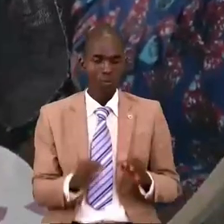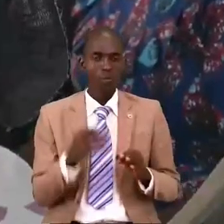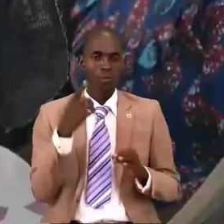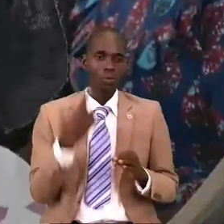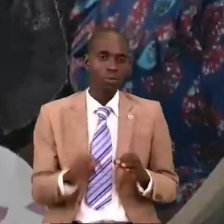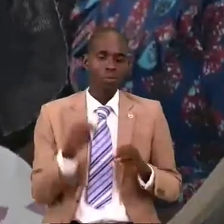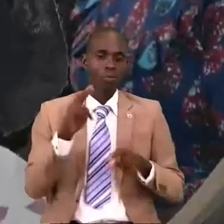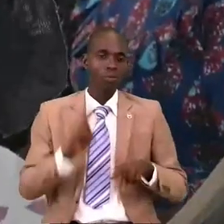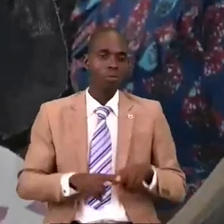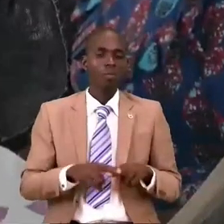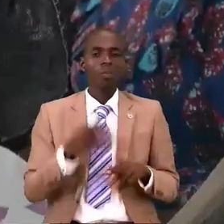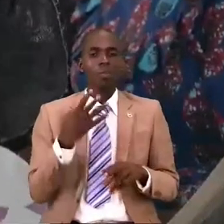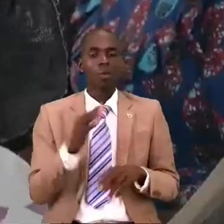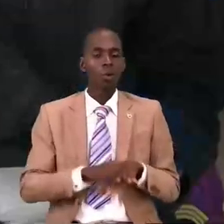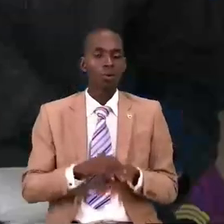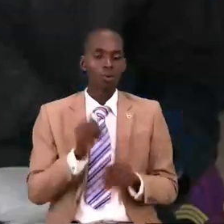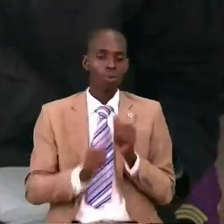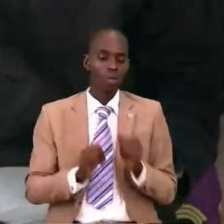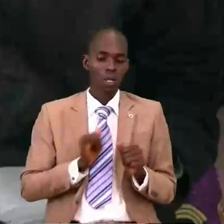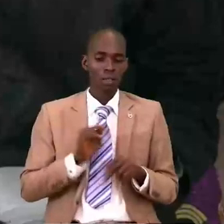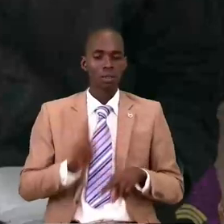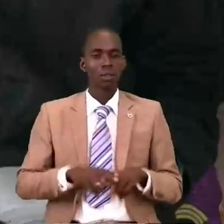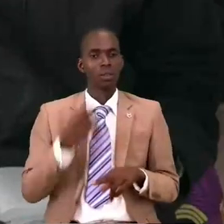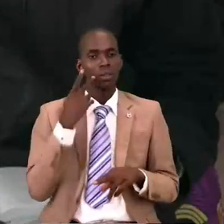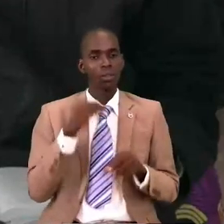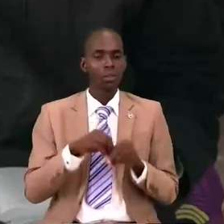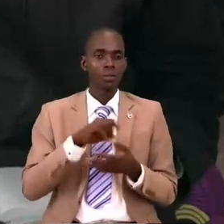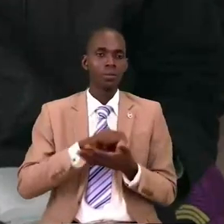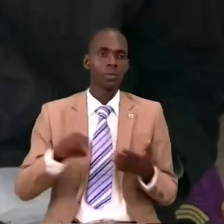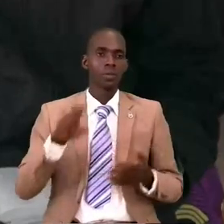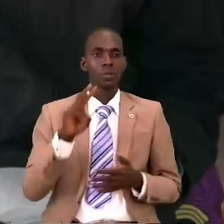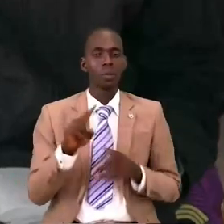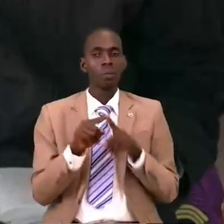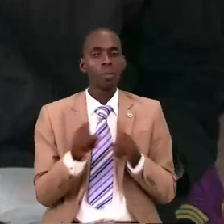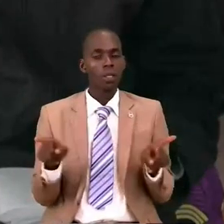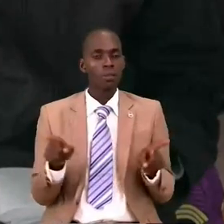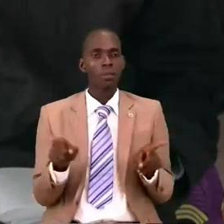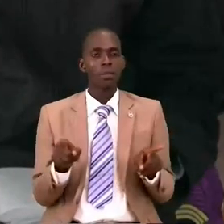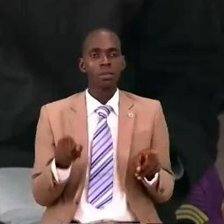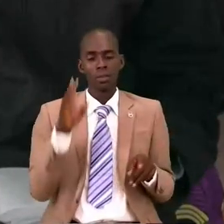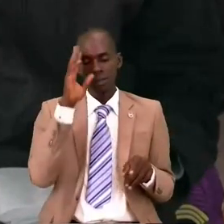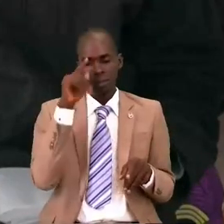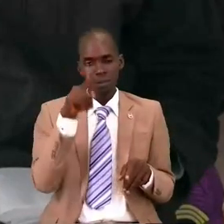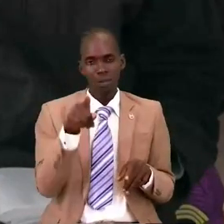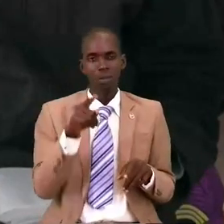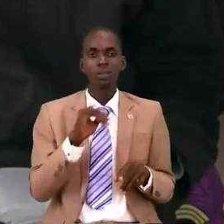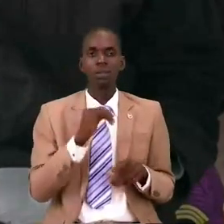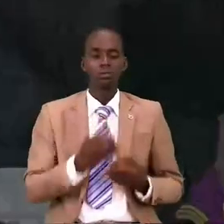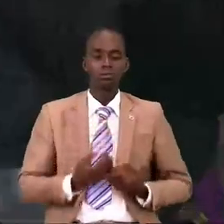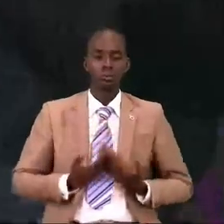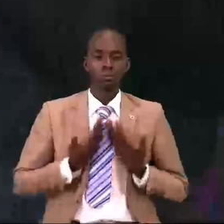Verset 2. Mais qui trouve son plaisir dans la loi de l'Éternel et qui